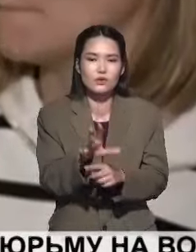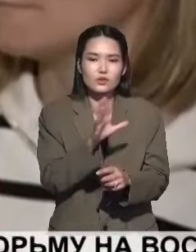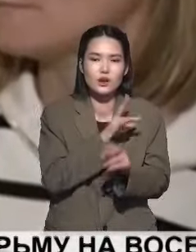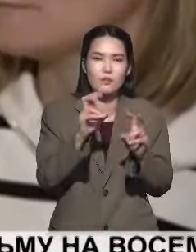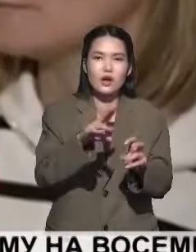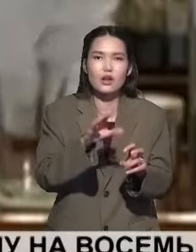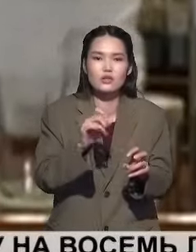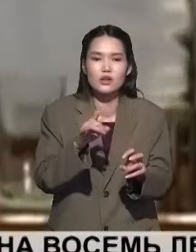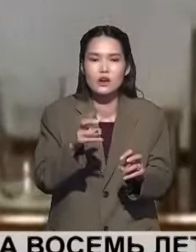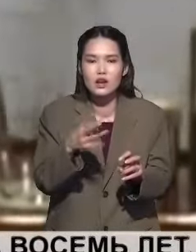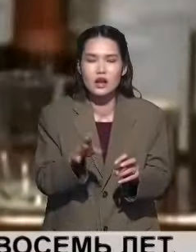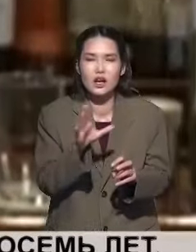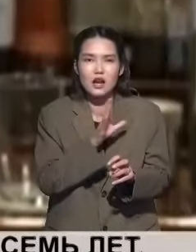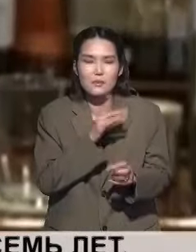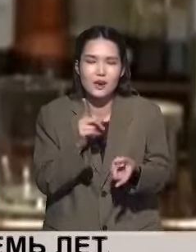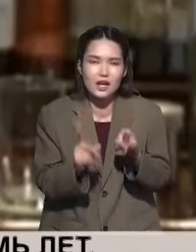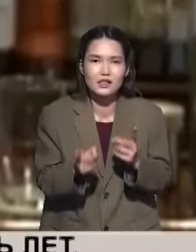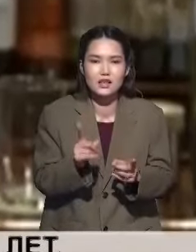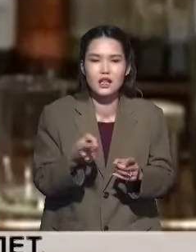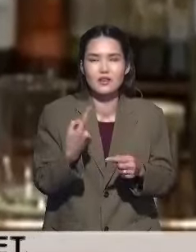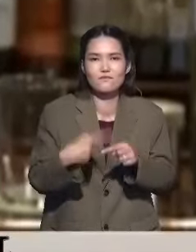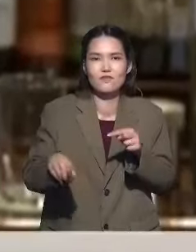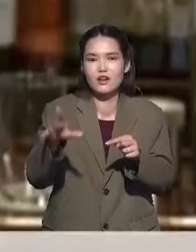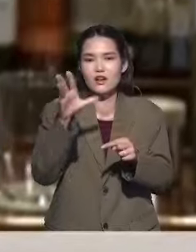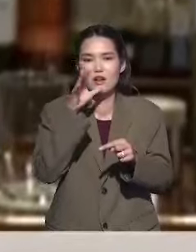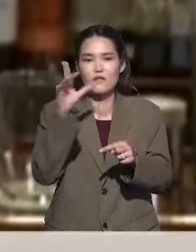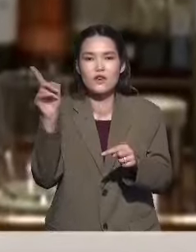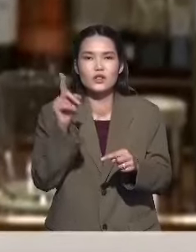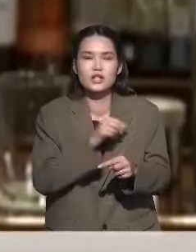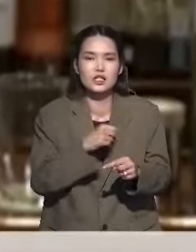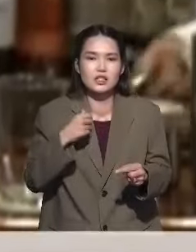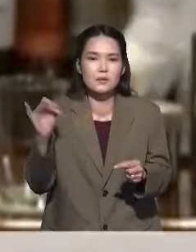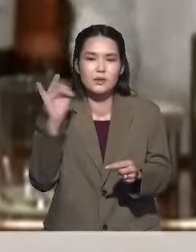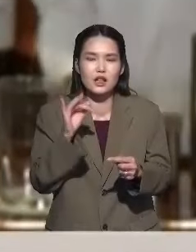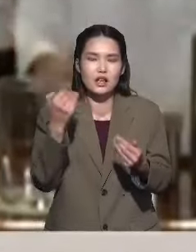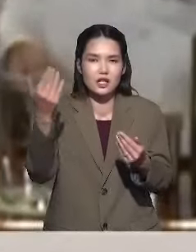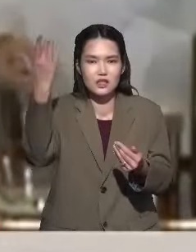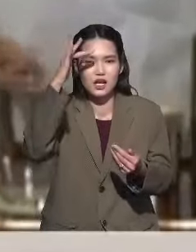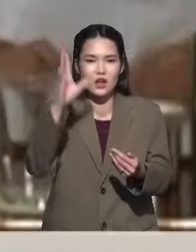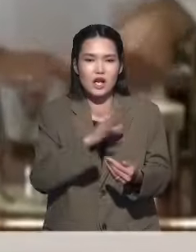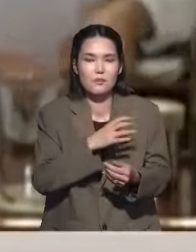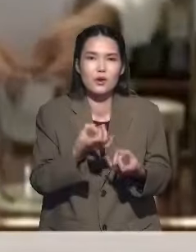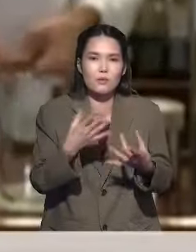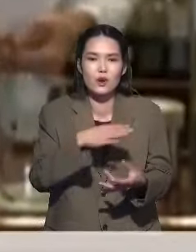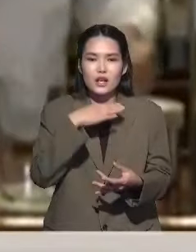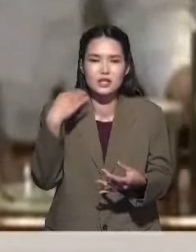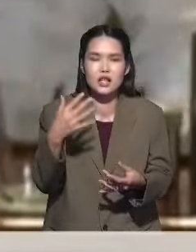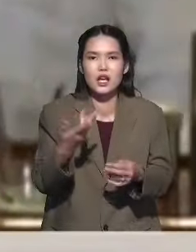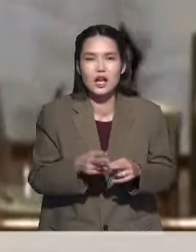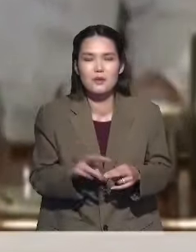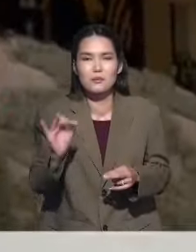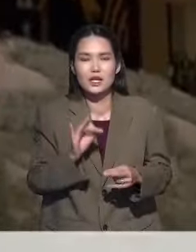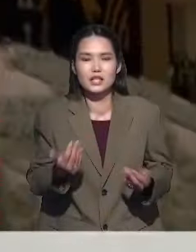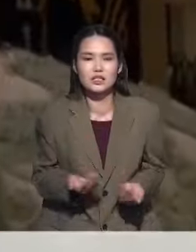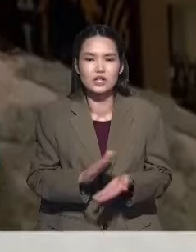здание Капитолия. Это было действительно отвратительное зрелище, которое останется в истории Америки. И мы просто не хотим снова переживать этот